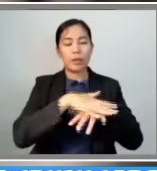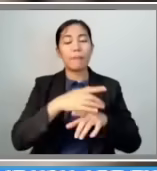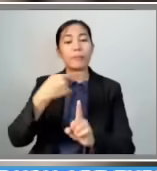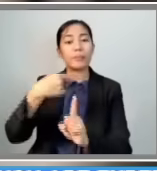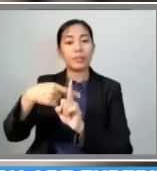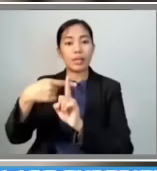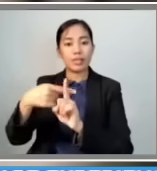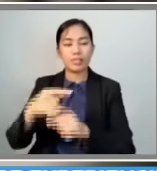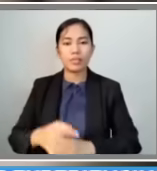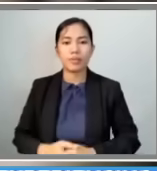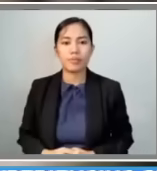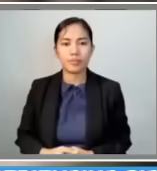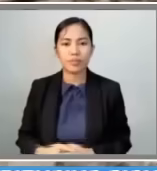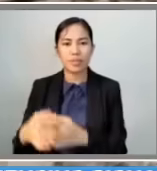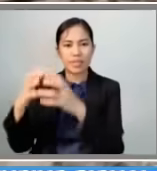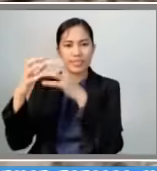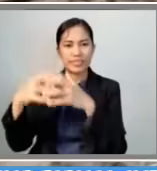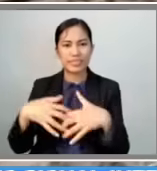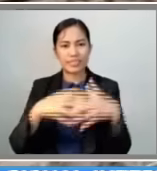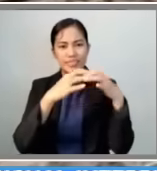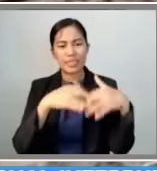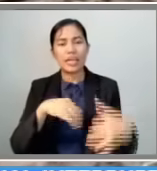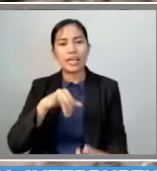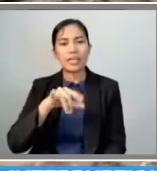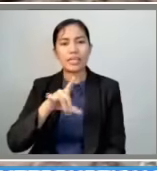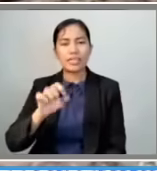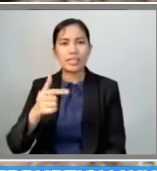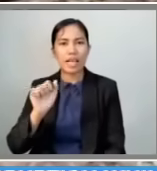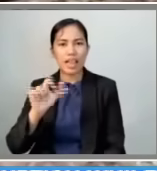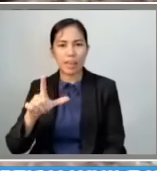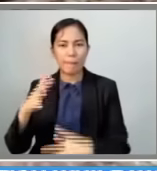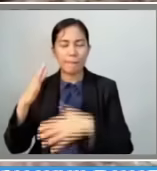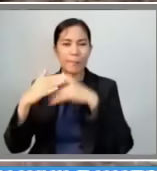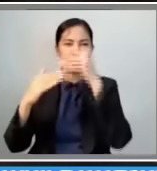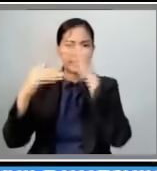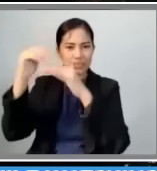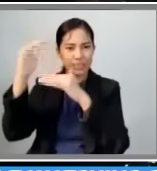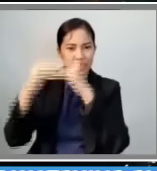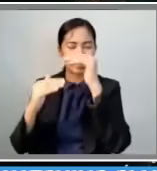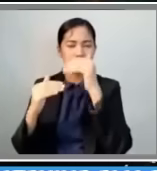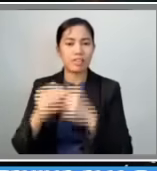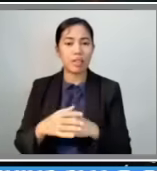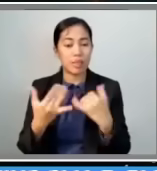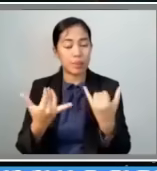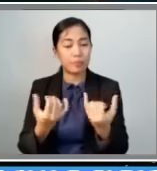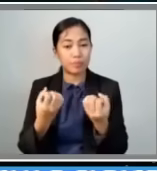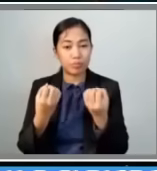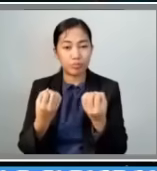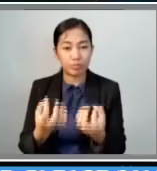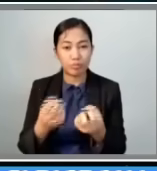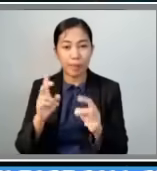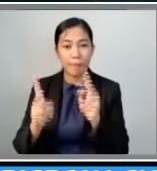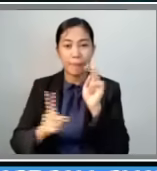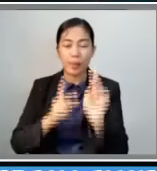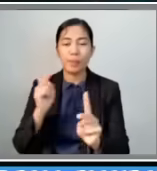pag-demolish sa mga illegal structures sa gitna ng paglobo ng kanilang populasyon.